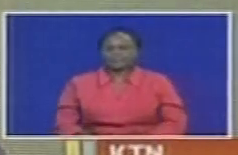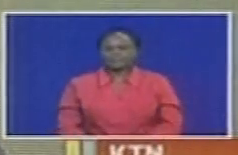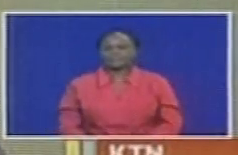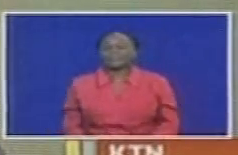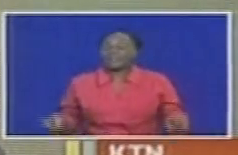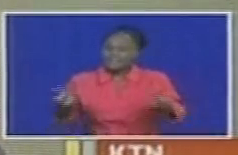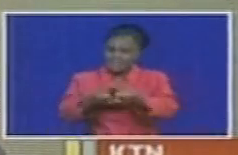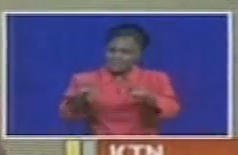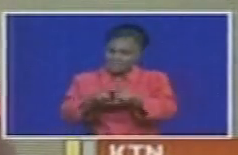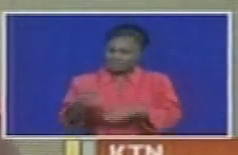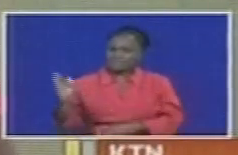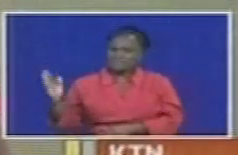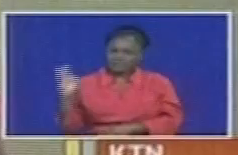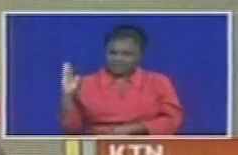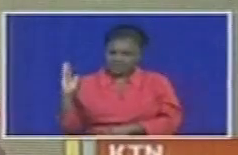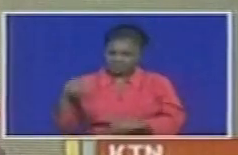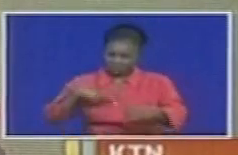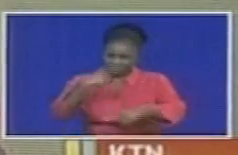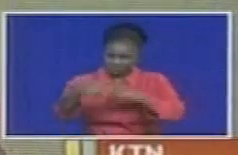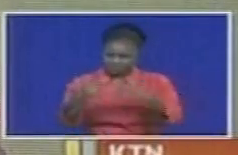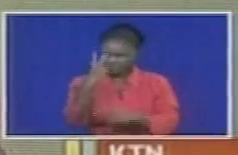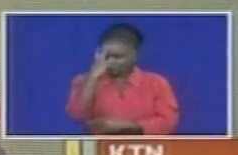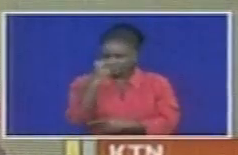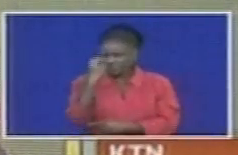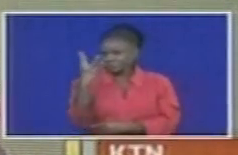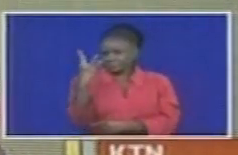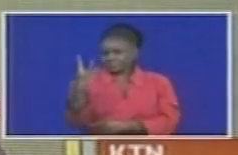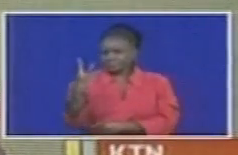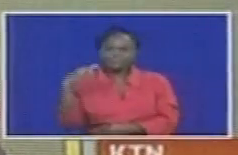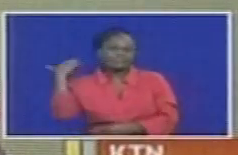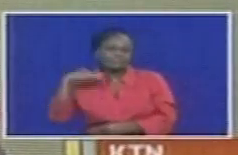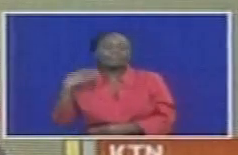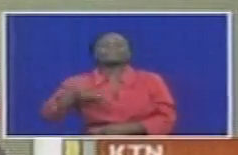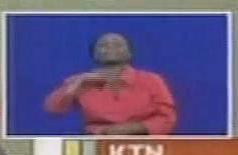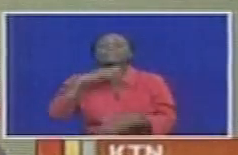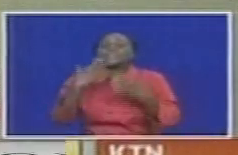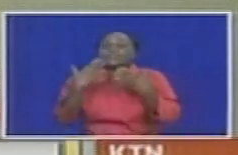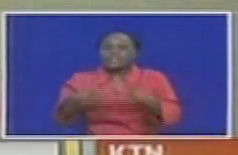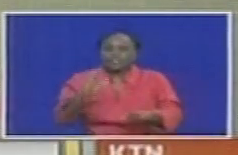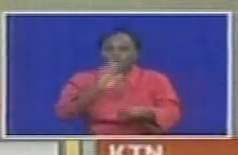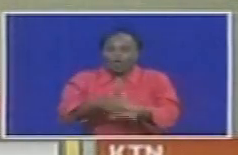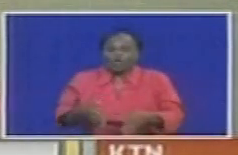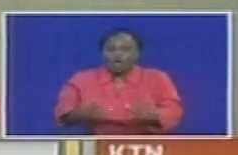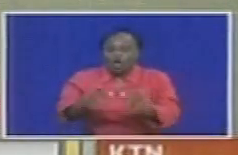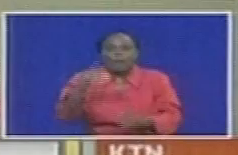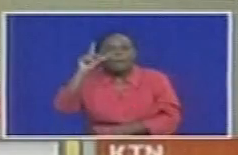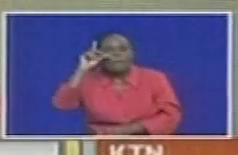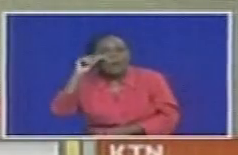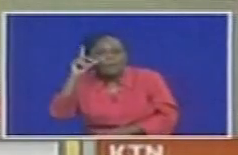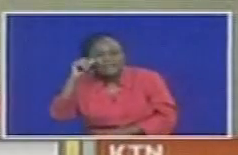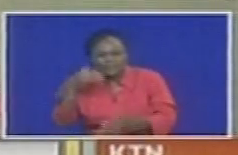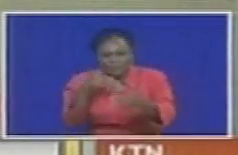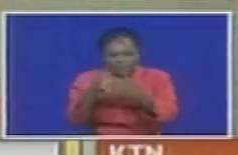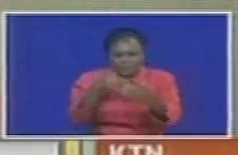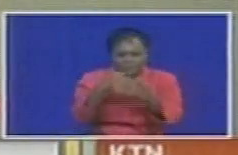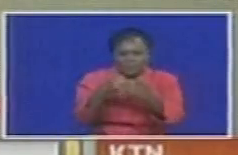Tukisalia na masuala ya usalama, washukiwa wanne wa wizi wameuawa alasiri ya leo katika barabara kuu ya Mombasa karibu na jengo